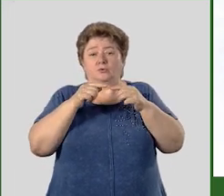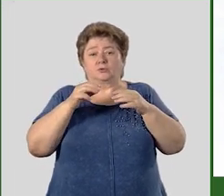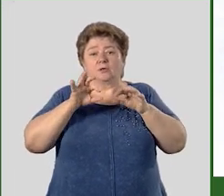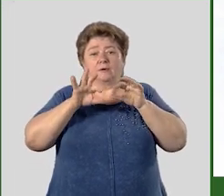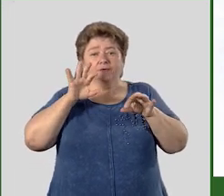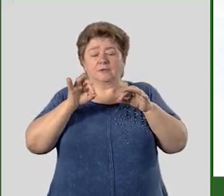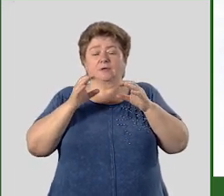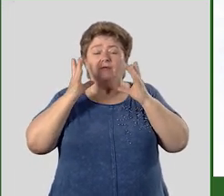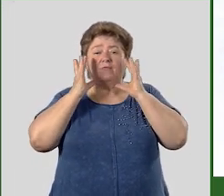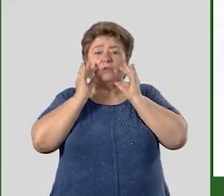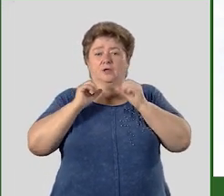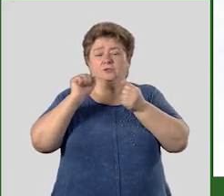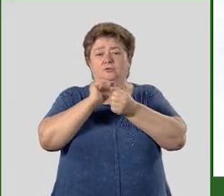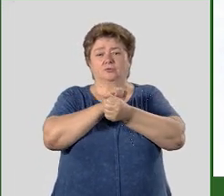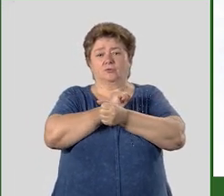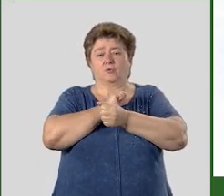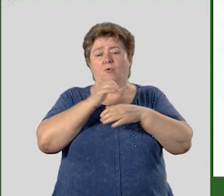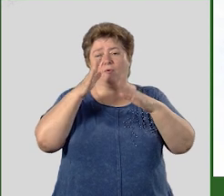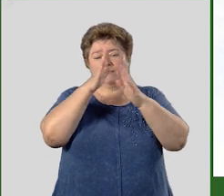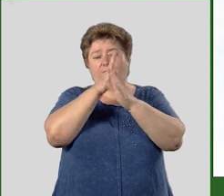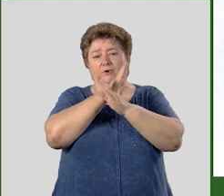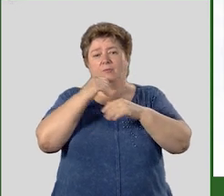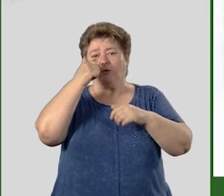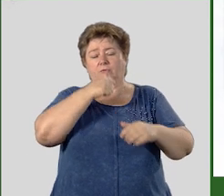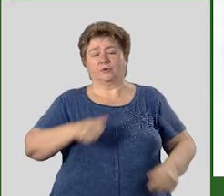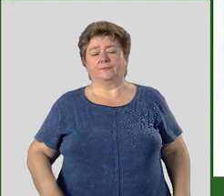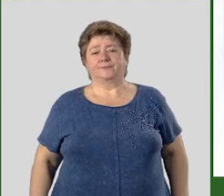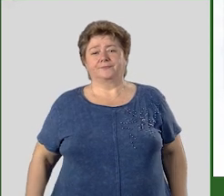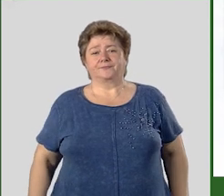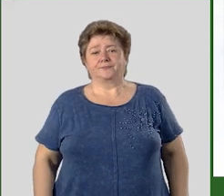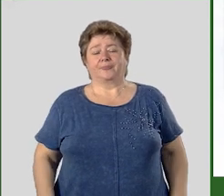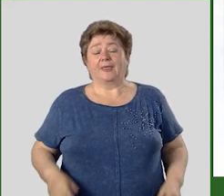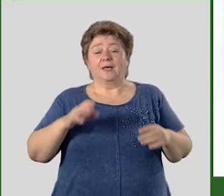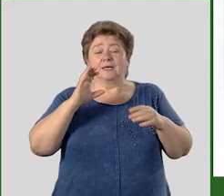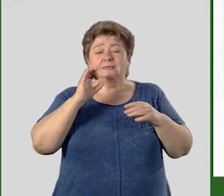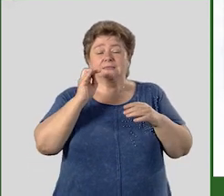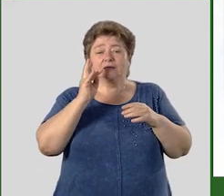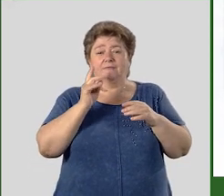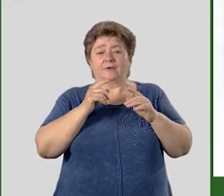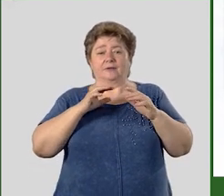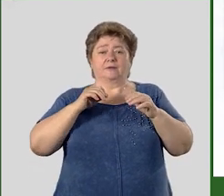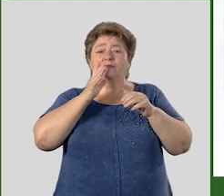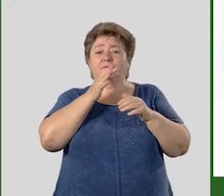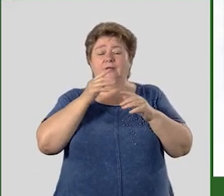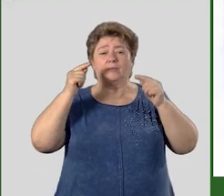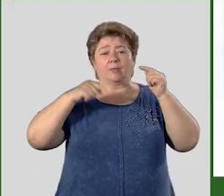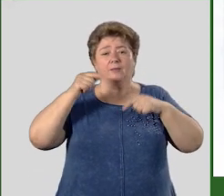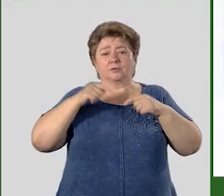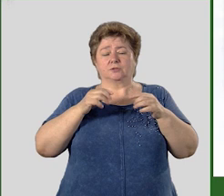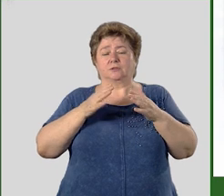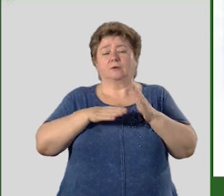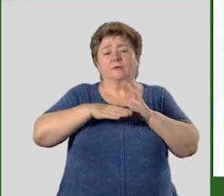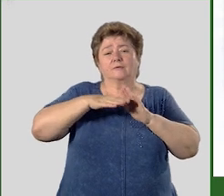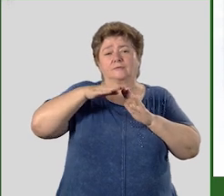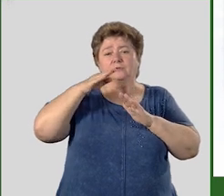различают влажный и сухой сезоны. В саваннах в период дождей